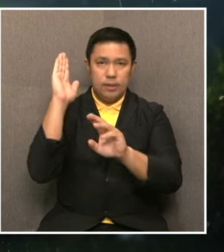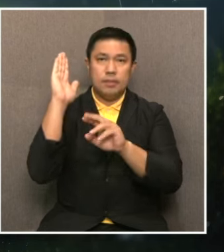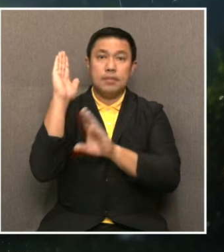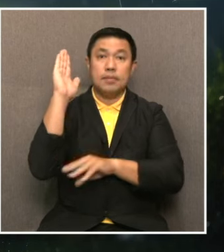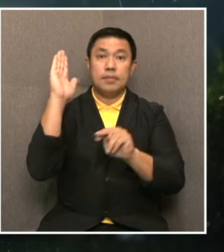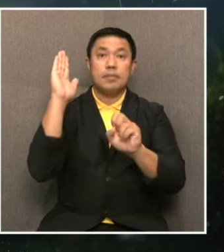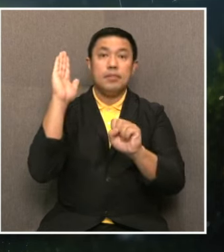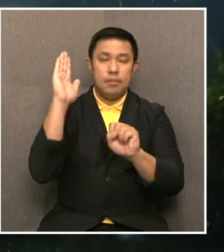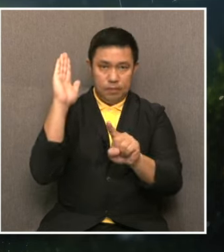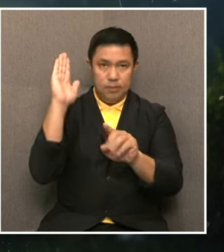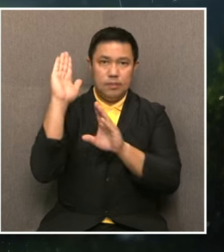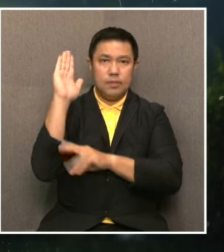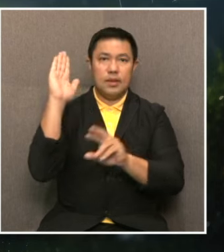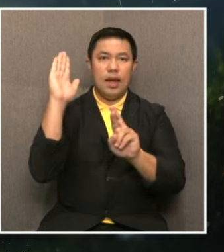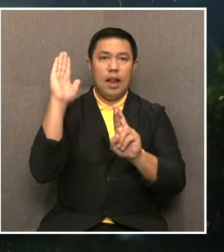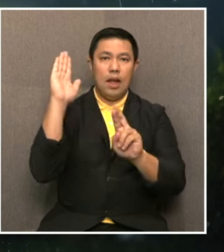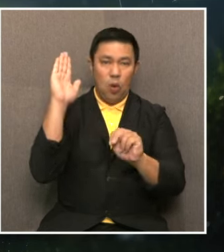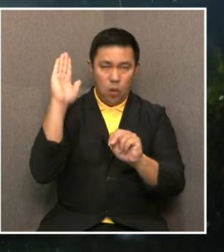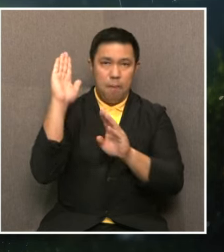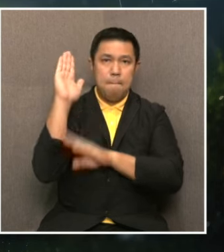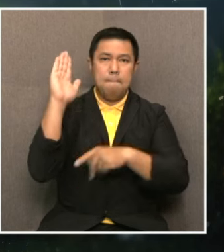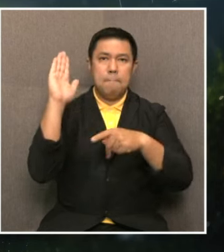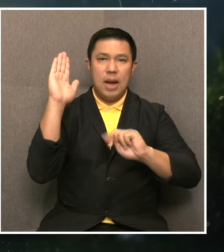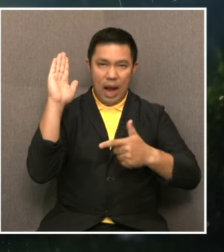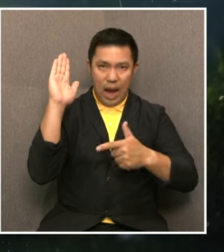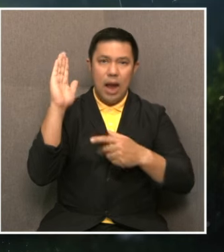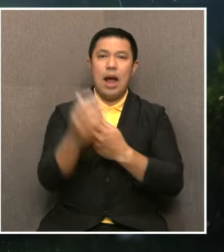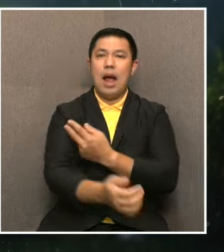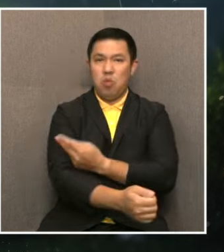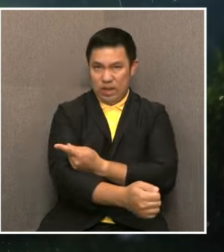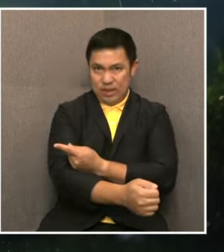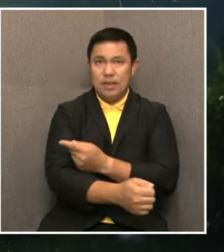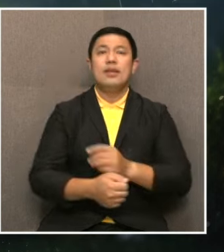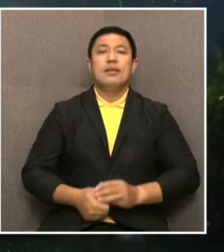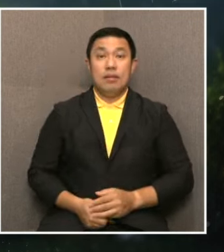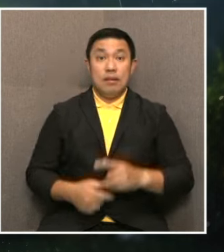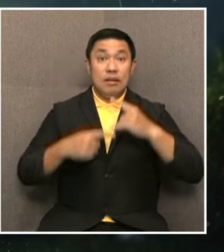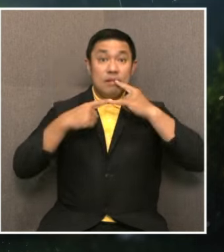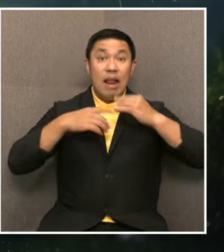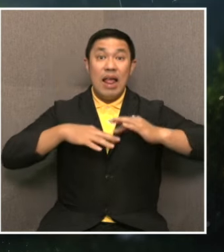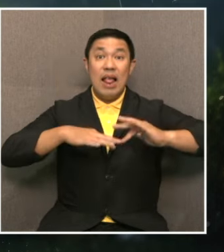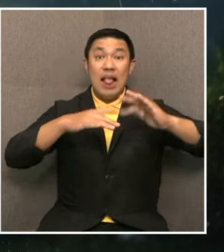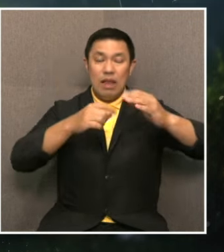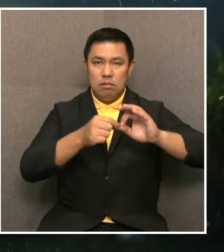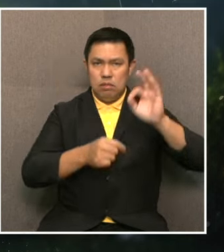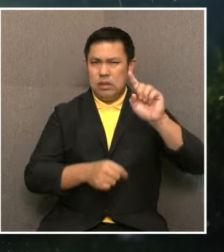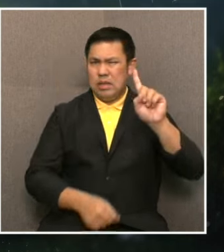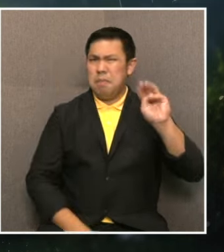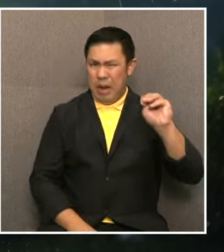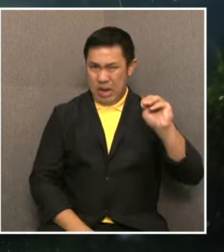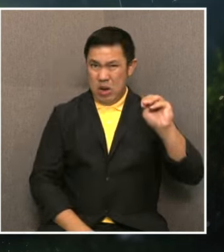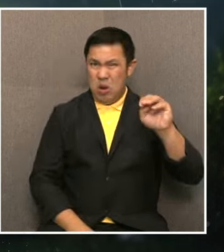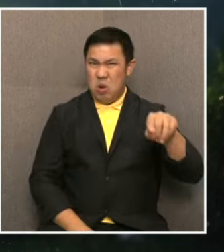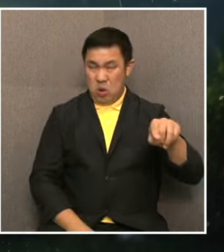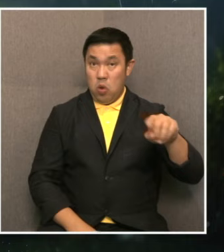นครศรีธรรมราชระนองพังงานและภูเก็ตครับส่วนทะเลในช่วงนี้นะครับมีคลื่นสูงประมาณ1เมตจุดที่มีฝน